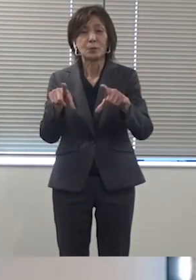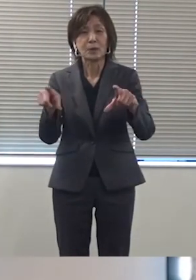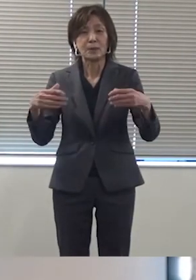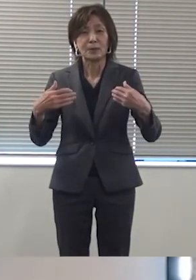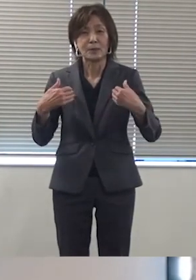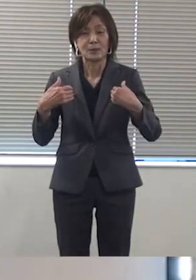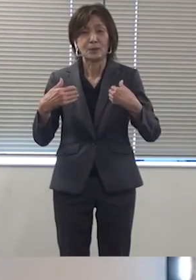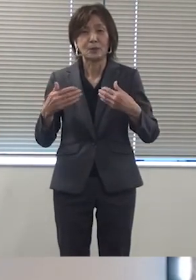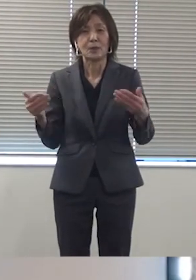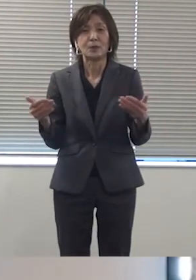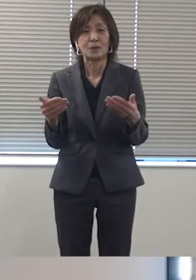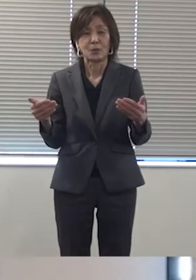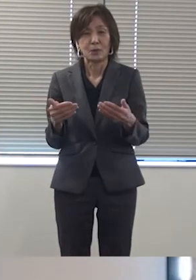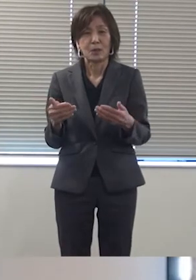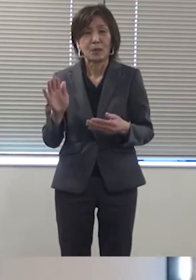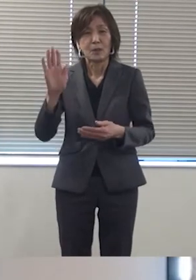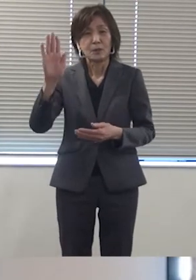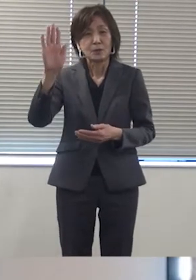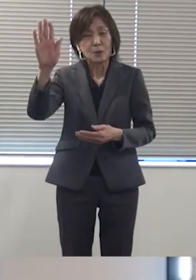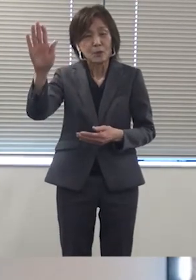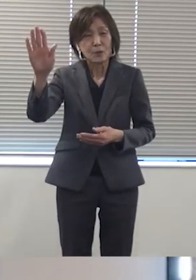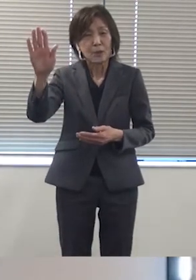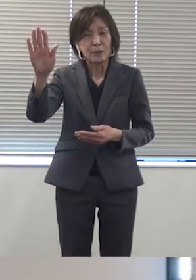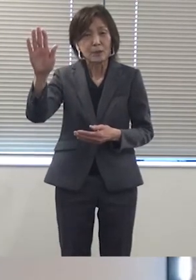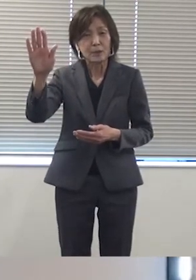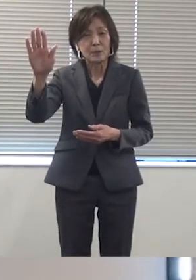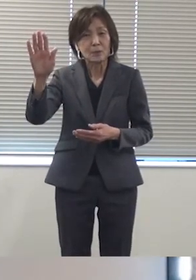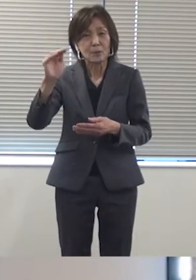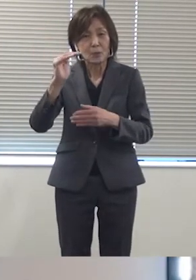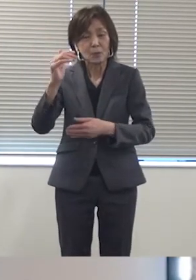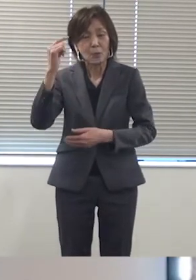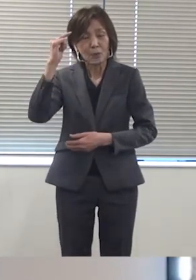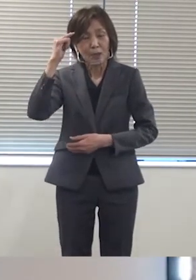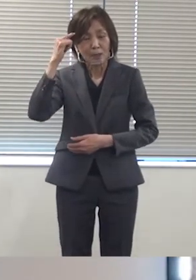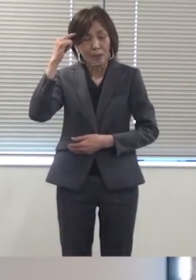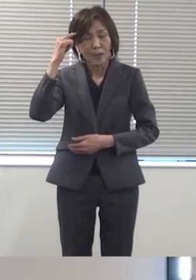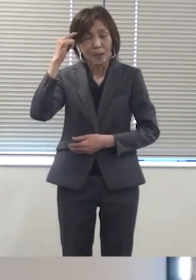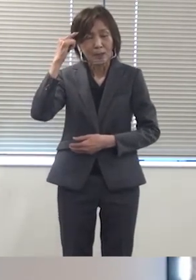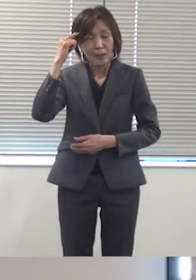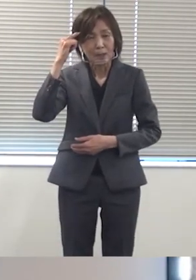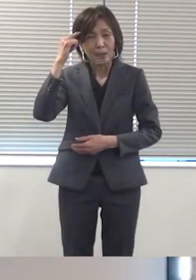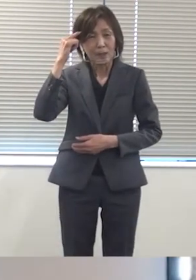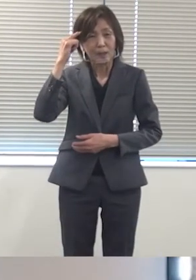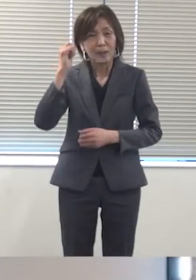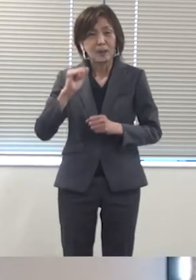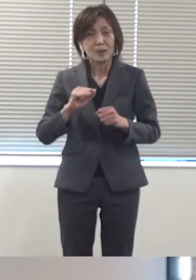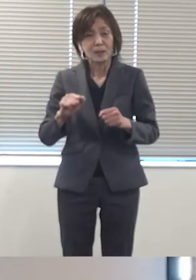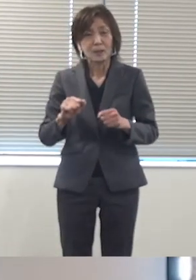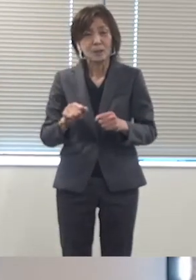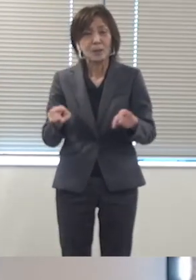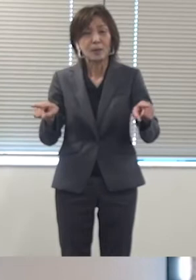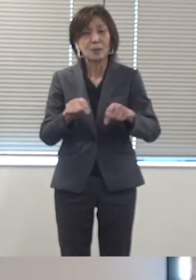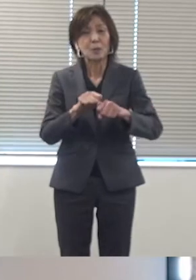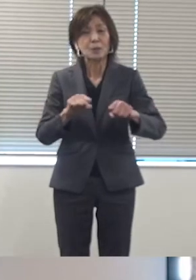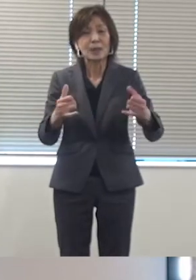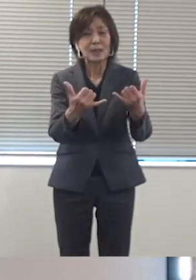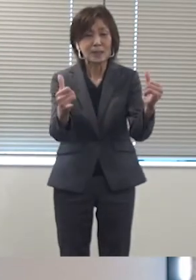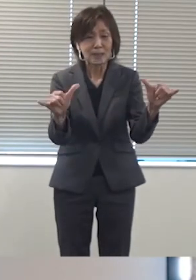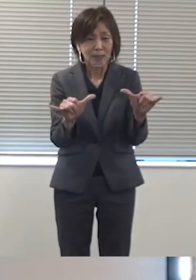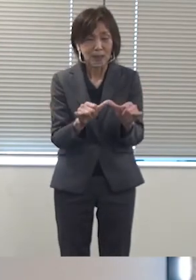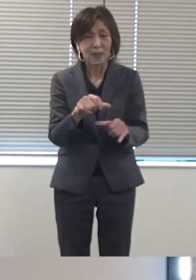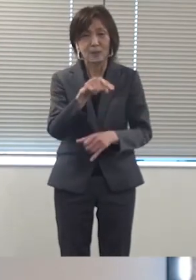ところですね。まあ、共生社会のところというのは少し地味かもしれませんけれども、やっぱり2025年